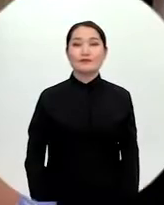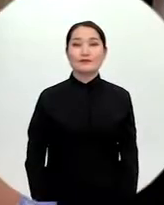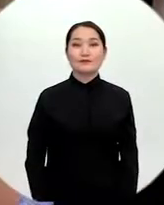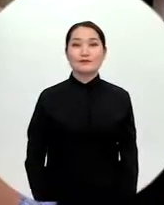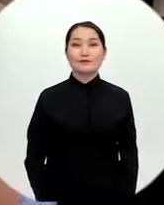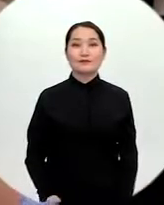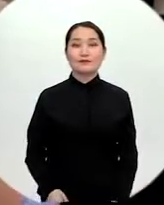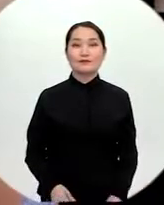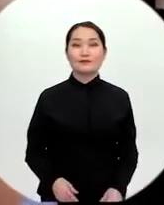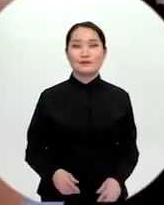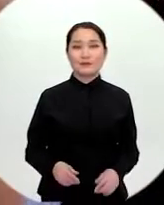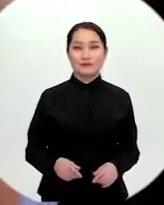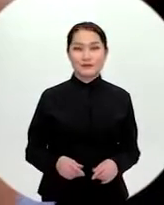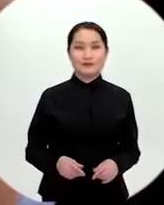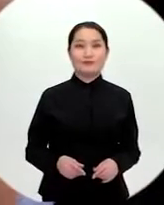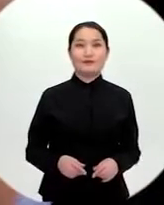За ингэсэн дээрээ